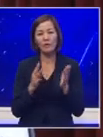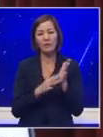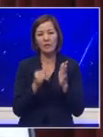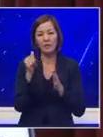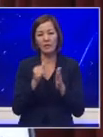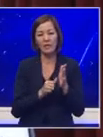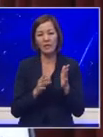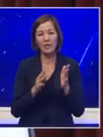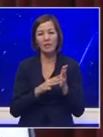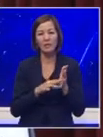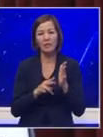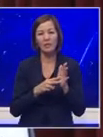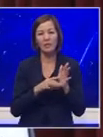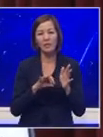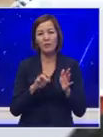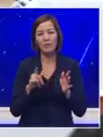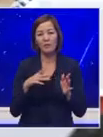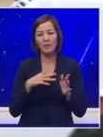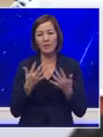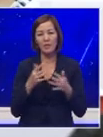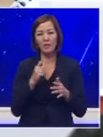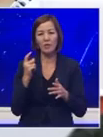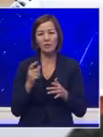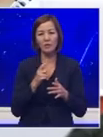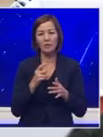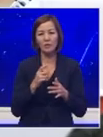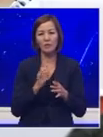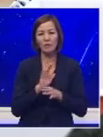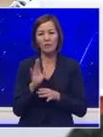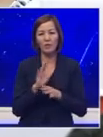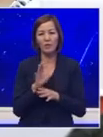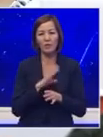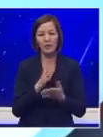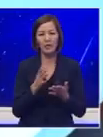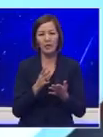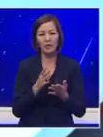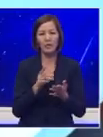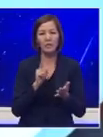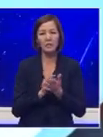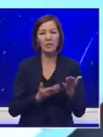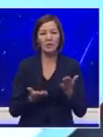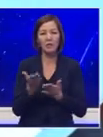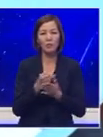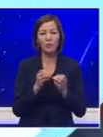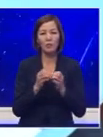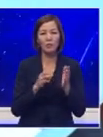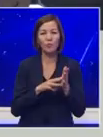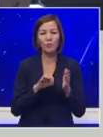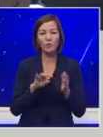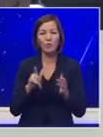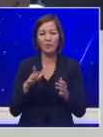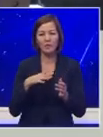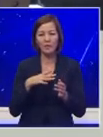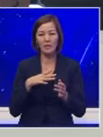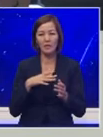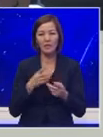айда 87 миллиард теңге көлемінде ауыл шаруашылық өнімі өндіріліпті. Оған қоса салықтық түсімдер 19 миллиардтан асқан.